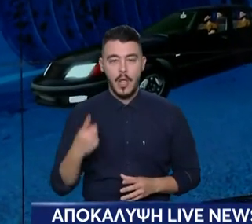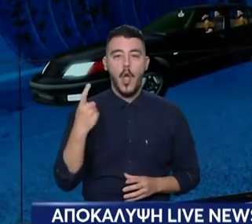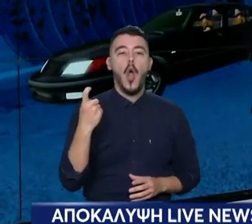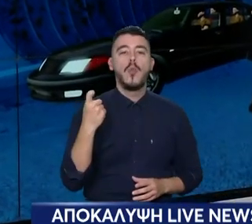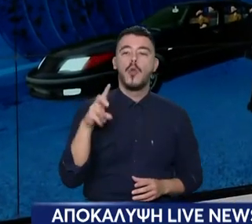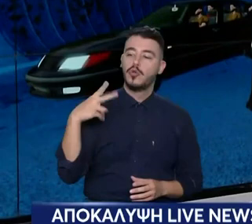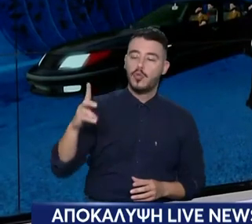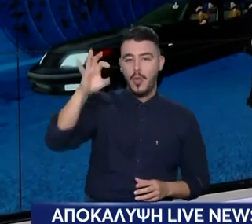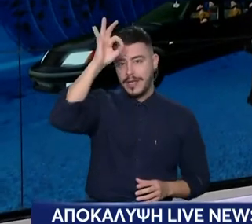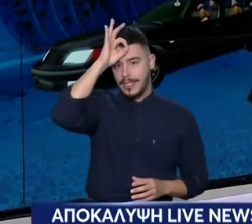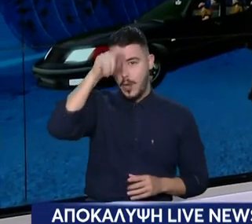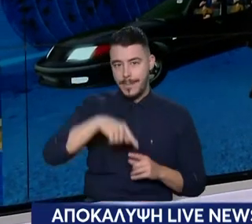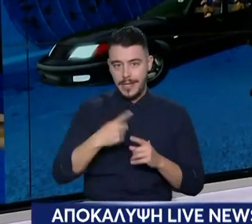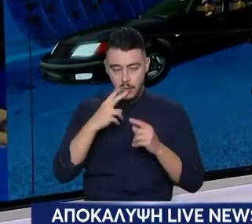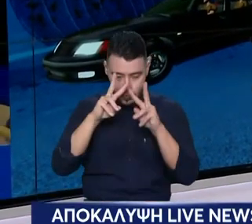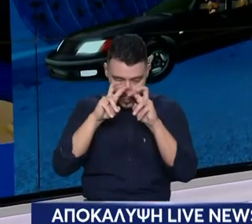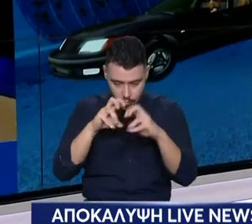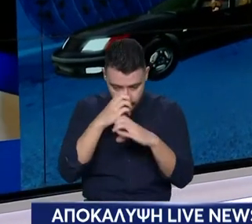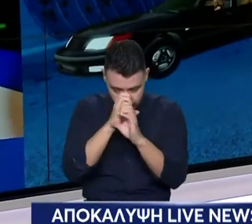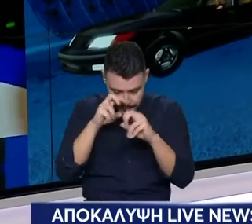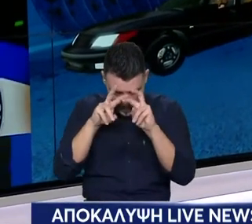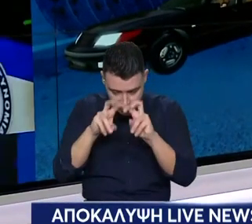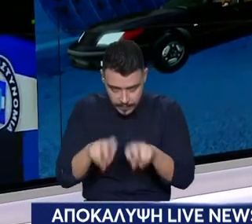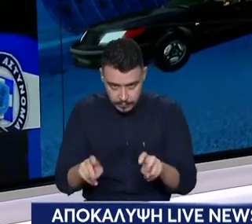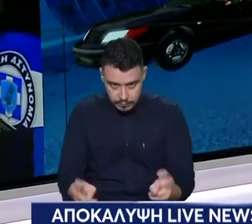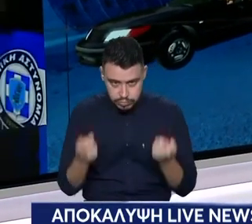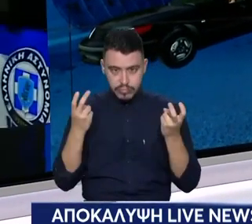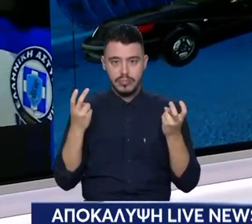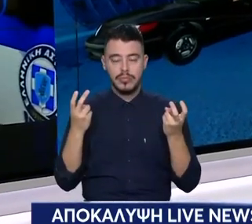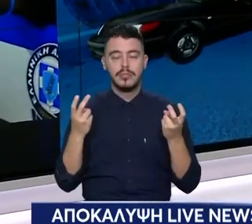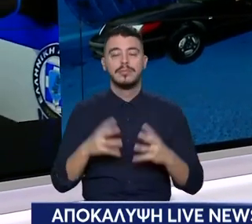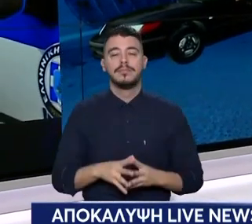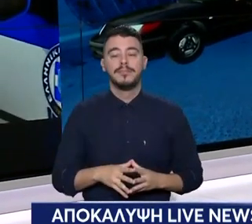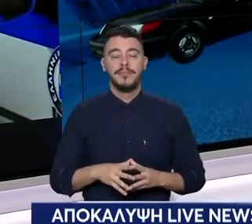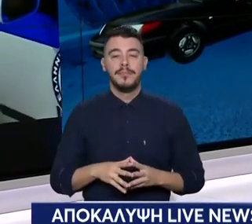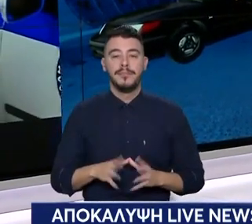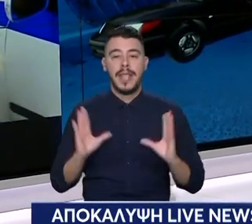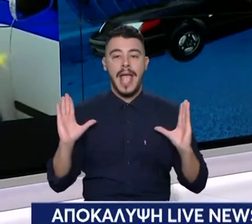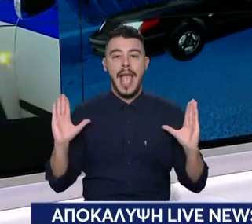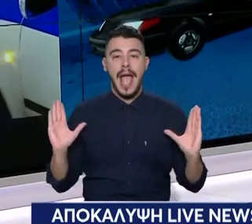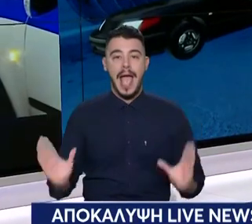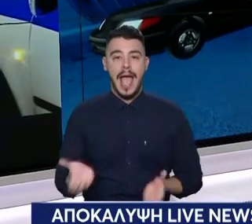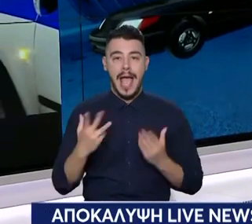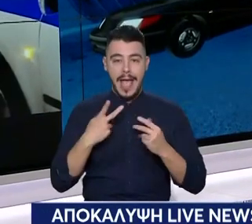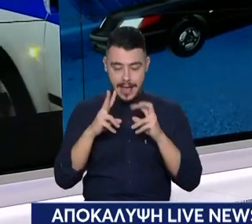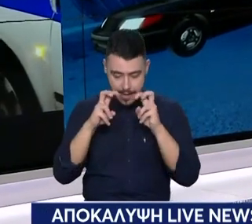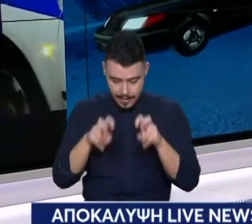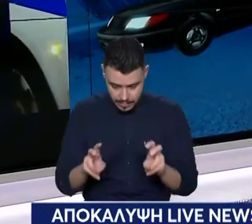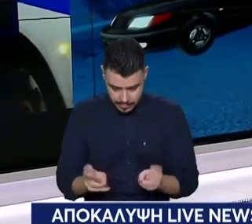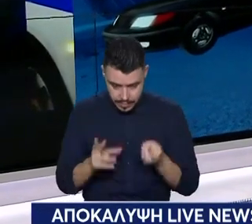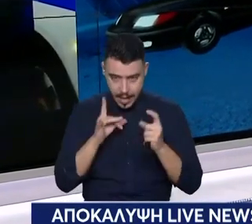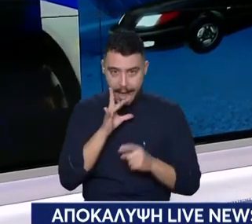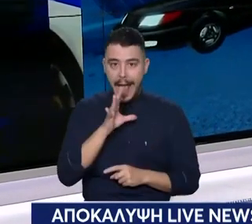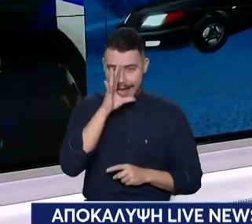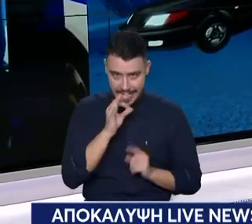αστυνομικού. Πληροφορίες που αν επιβεβαιωθούν θα αλλάξουν αυτήν την εικόνα που μέχρι